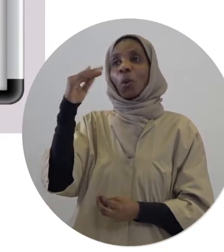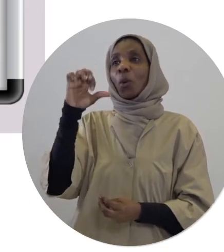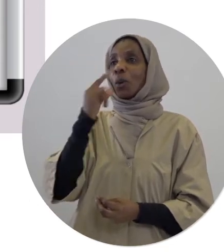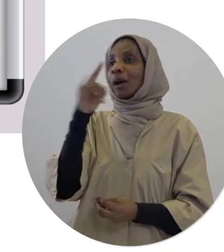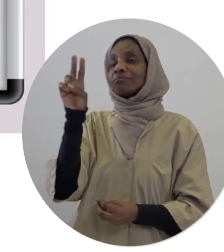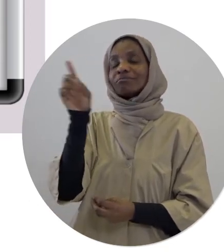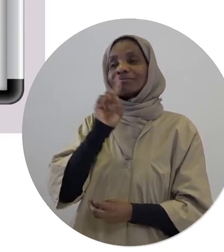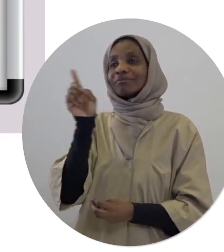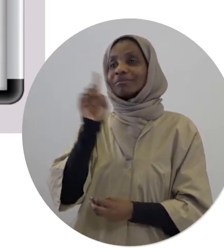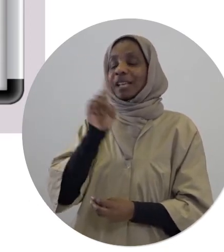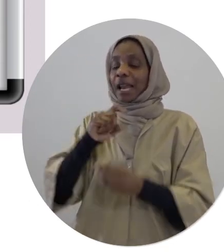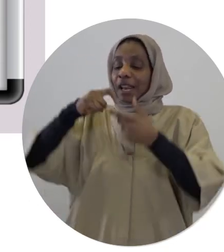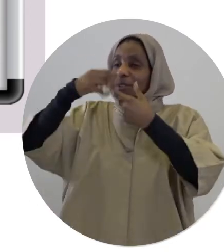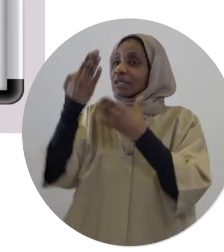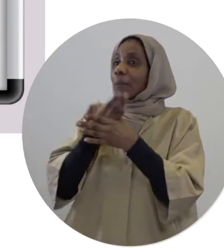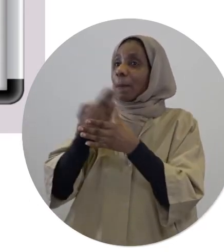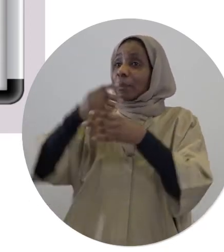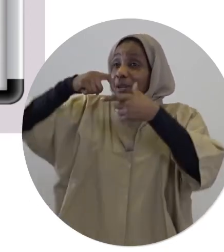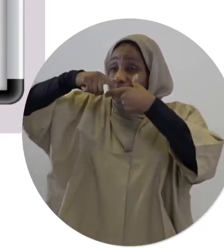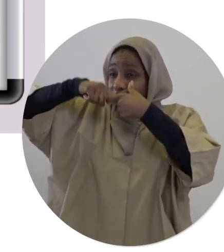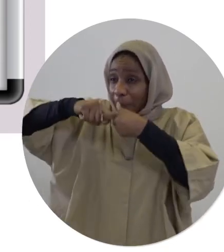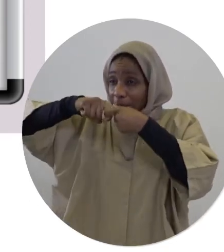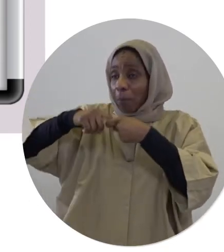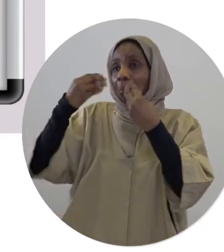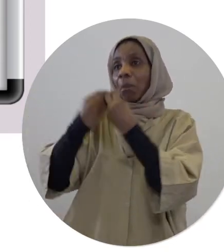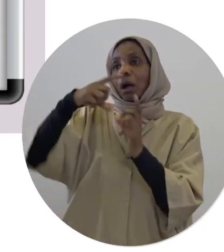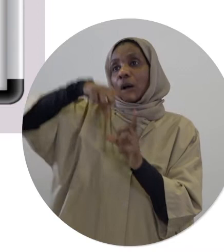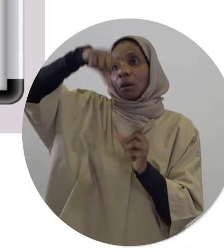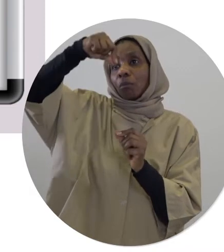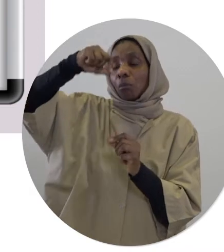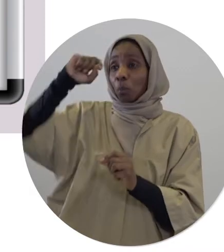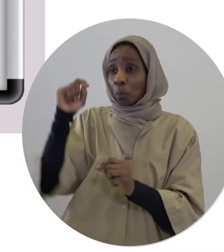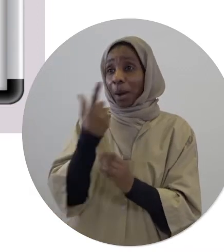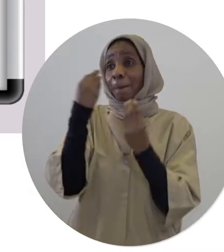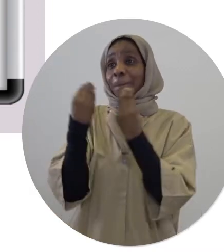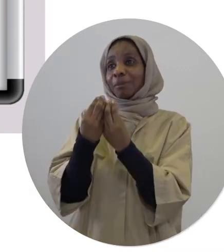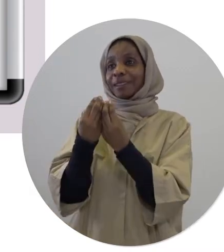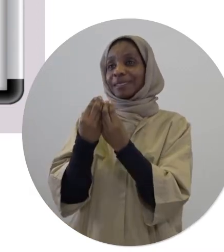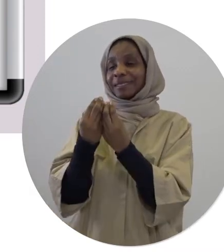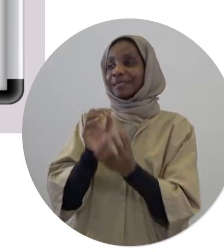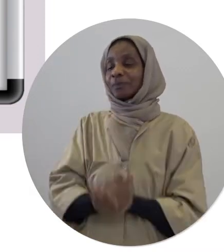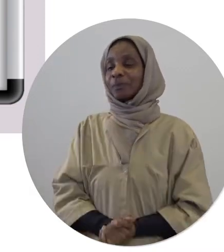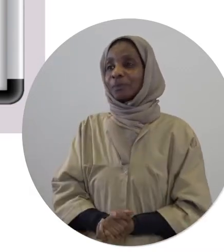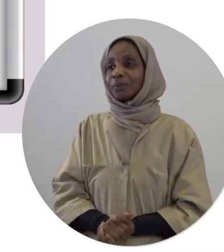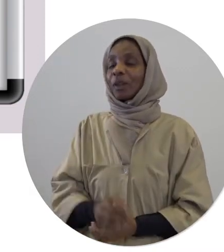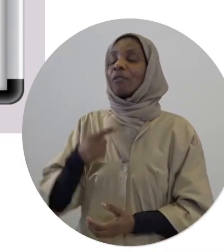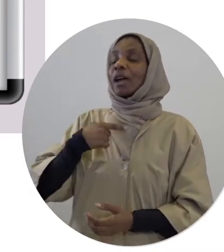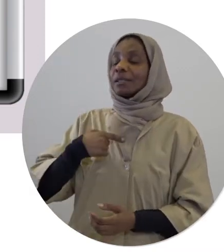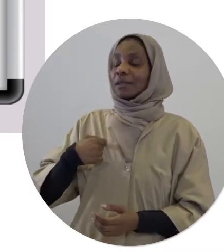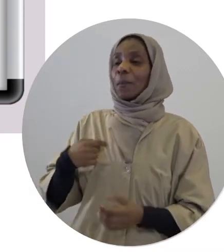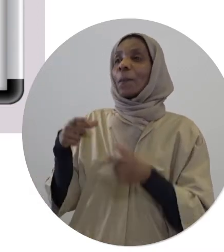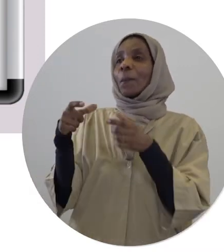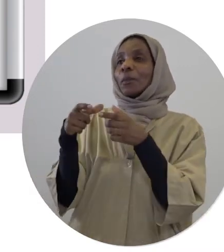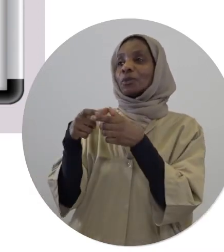لا يعتبر من الكحولات؟ لأن الارتباط أصبح مباشر بين الهيدروكسيل وبين حلقة البنزين،